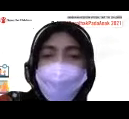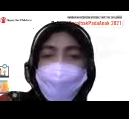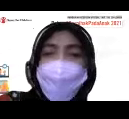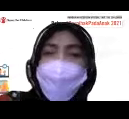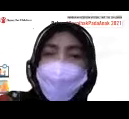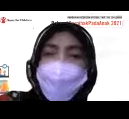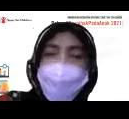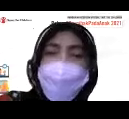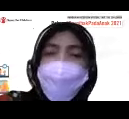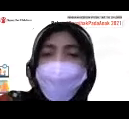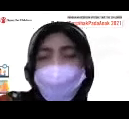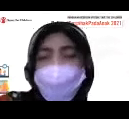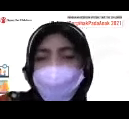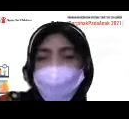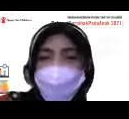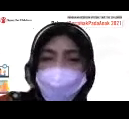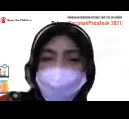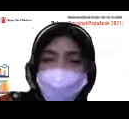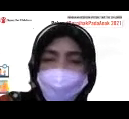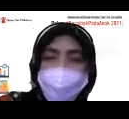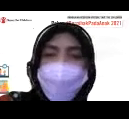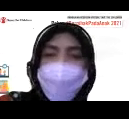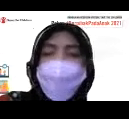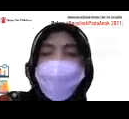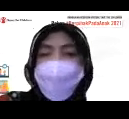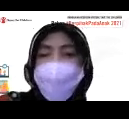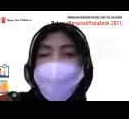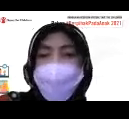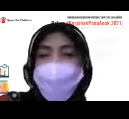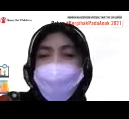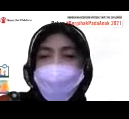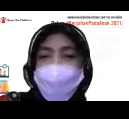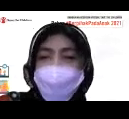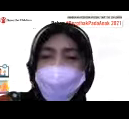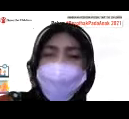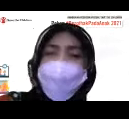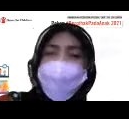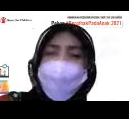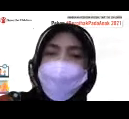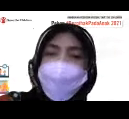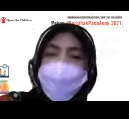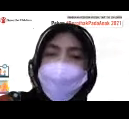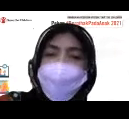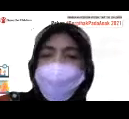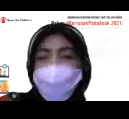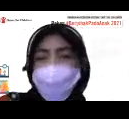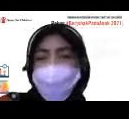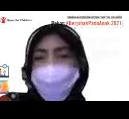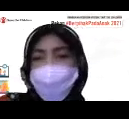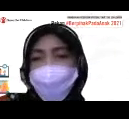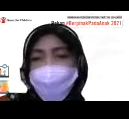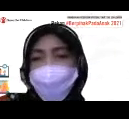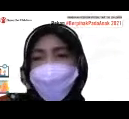waktu itu kita berkumpul di suatu tempat, kemudian dilakukan